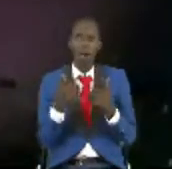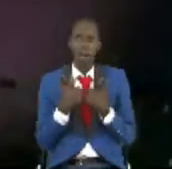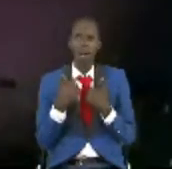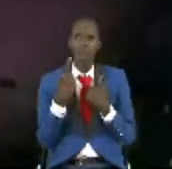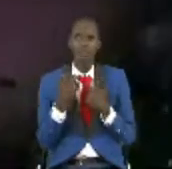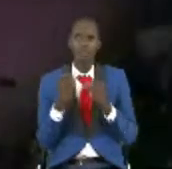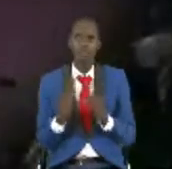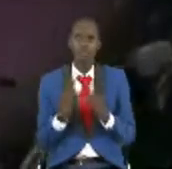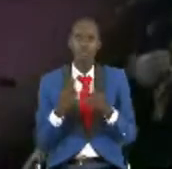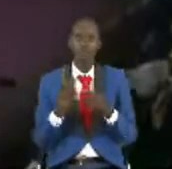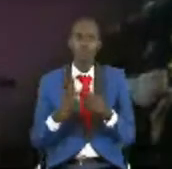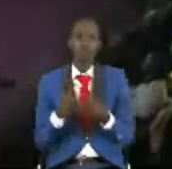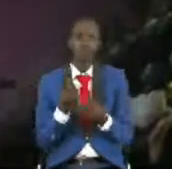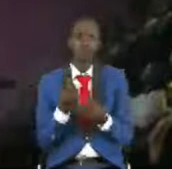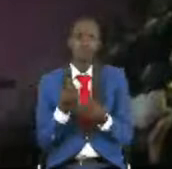Donc